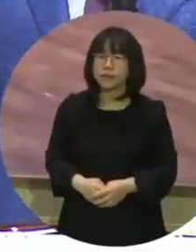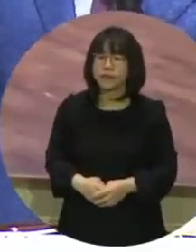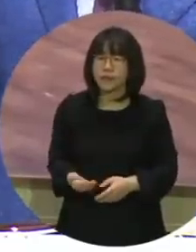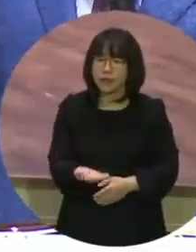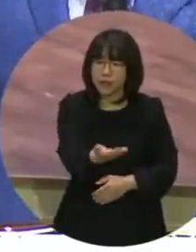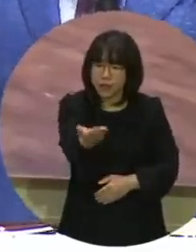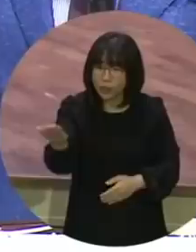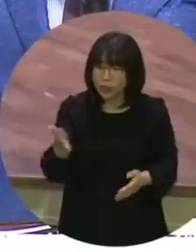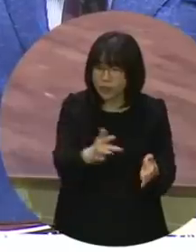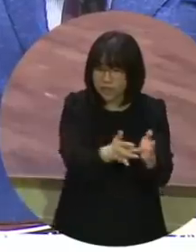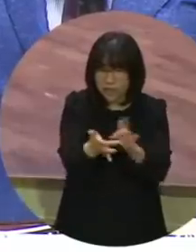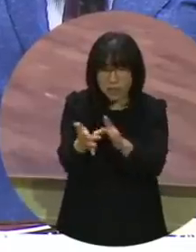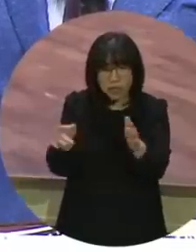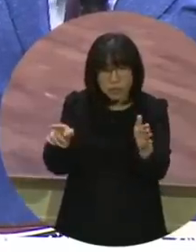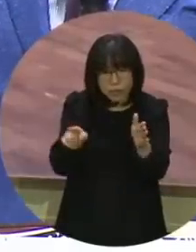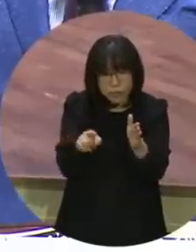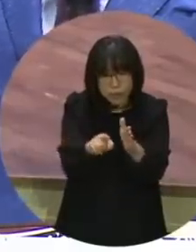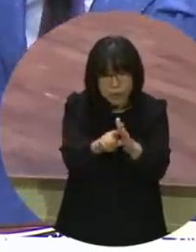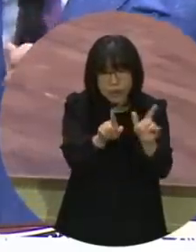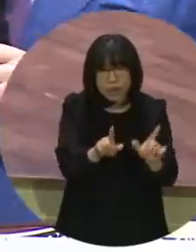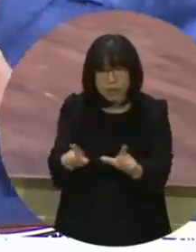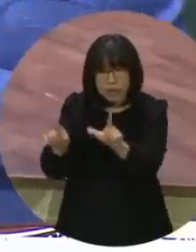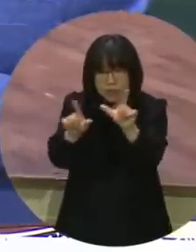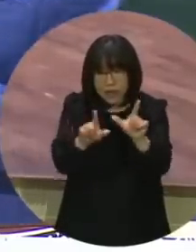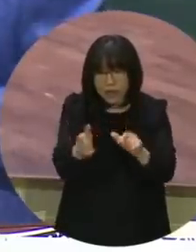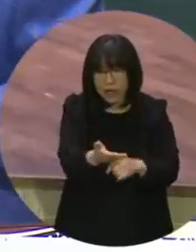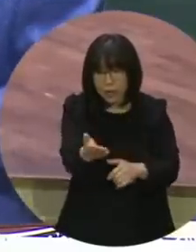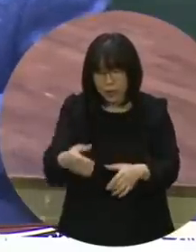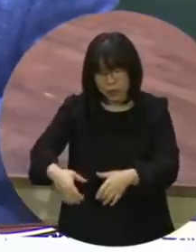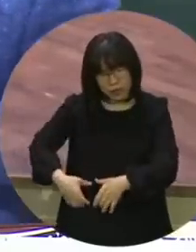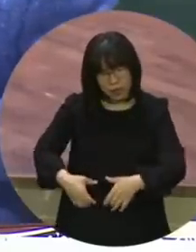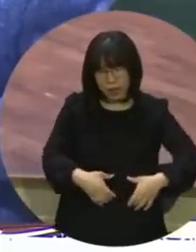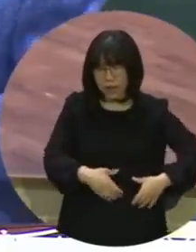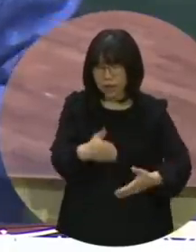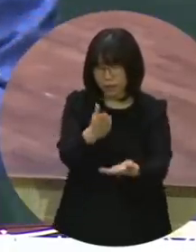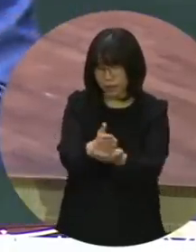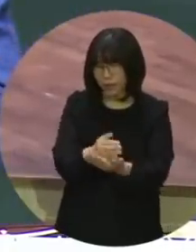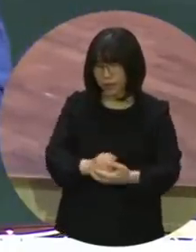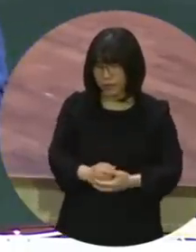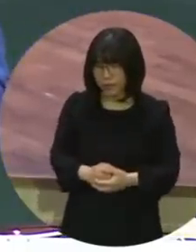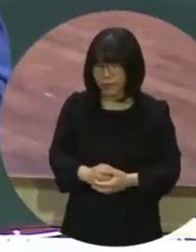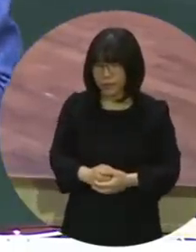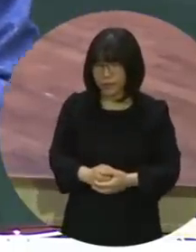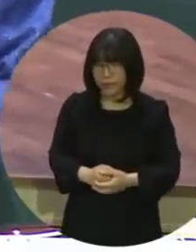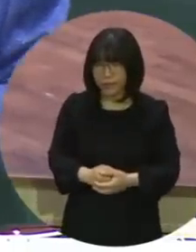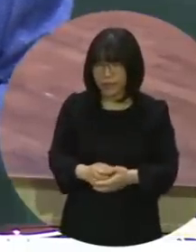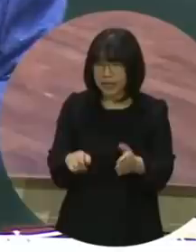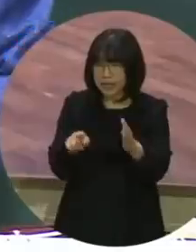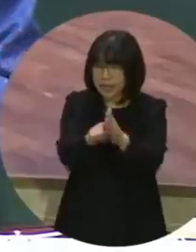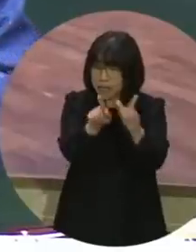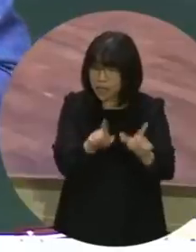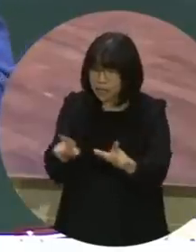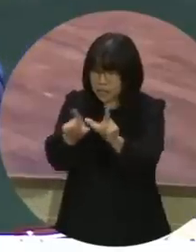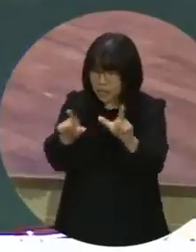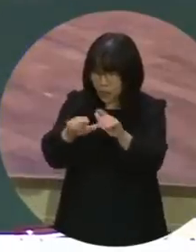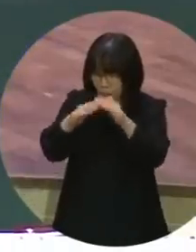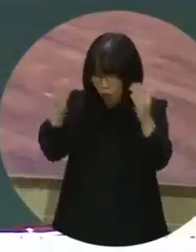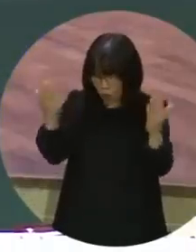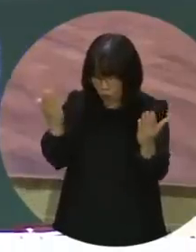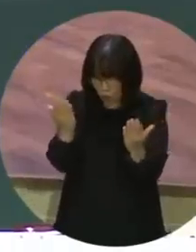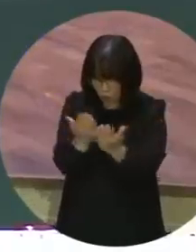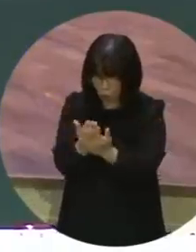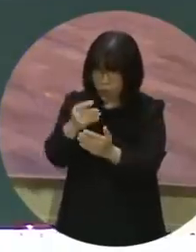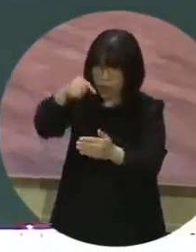신앙생활은요 좀 미지근하게 하지 마세요. 여러분요 신앙생활을요 올인하는 체질로